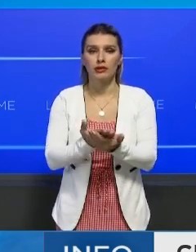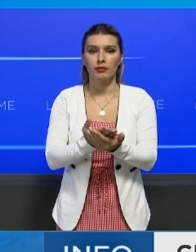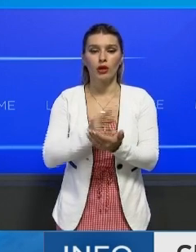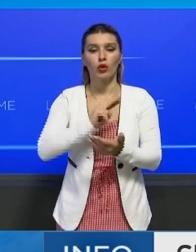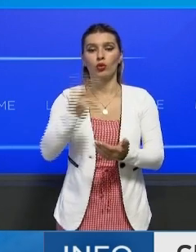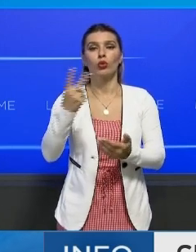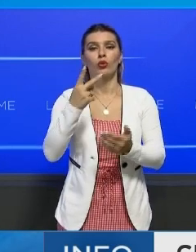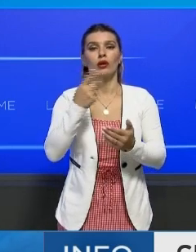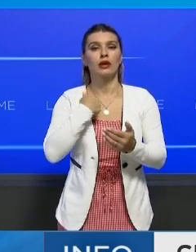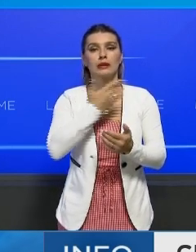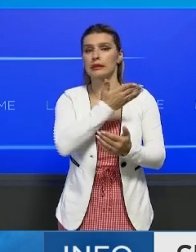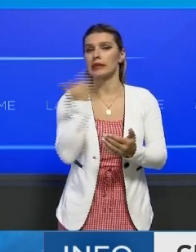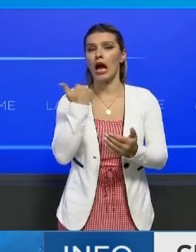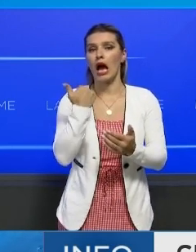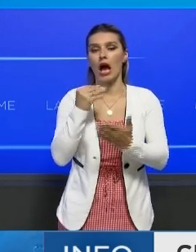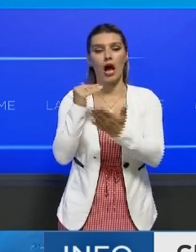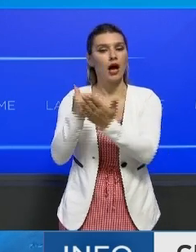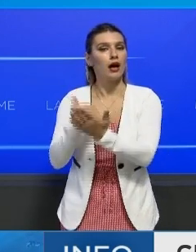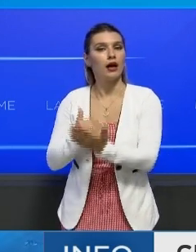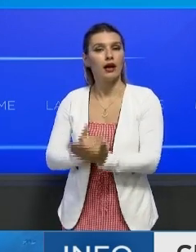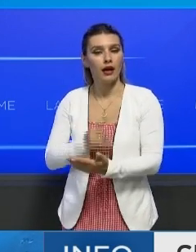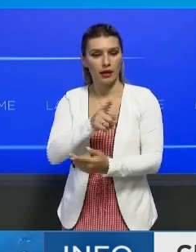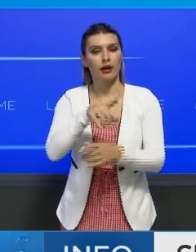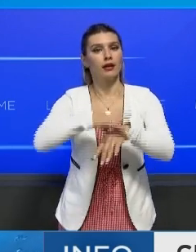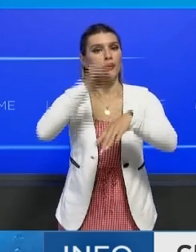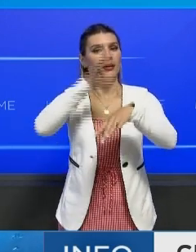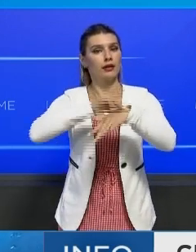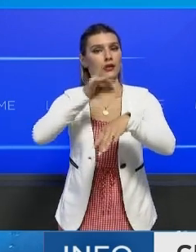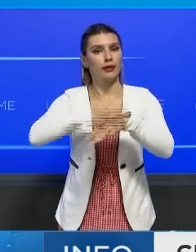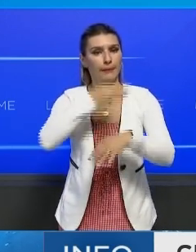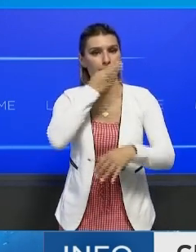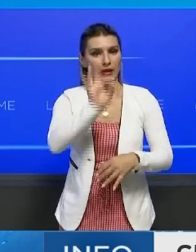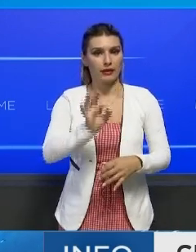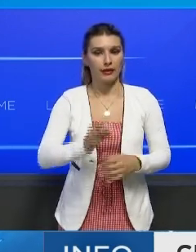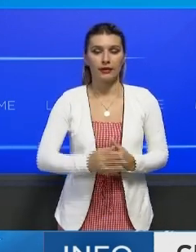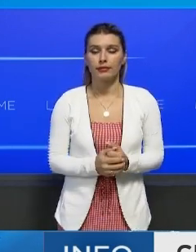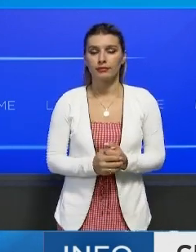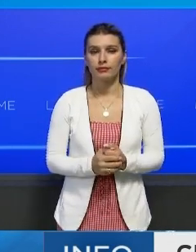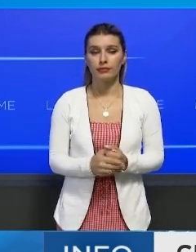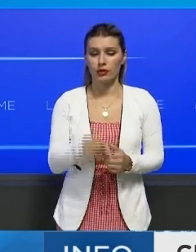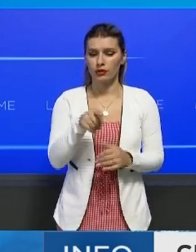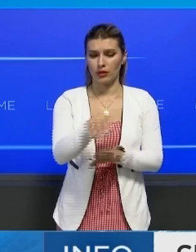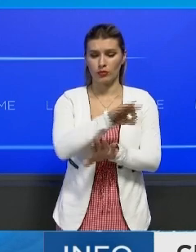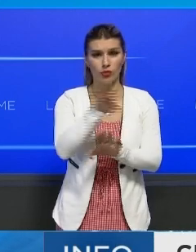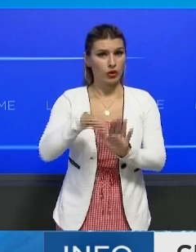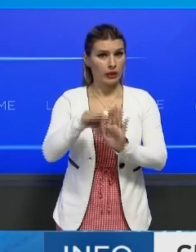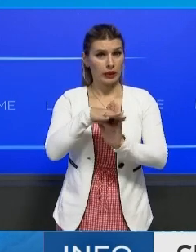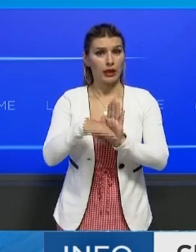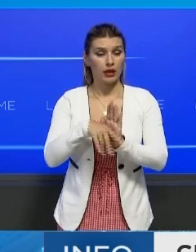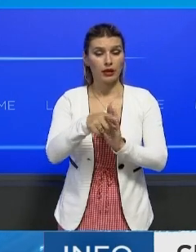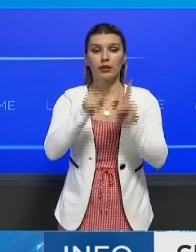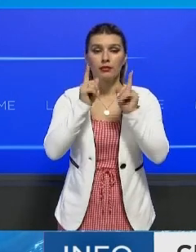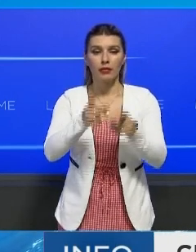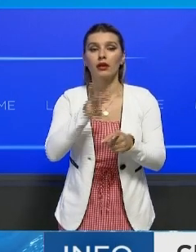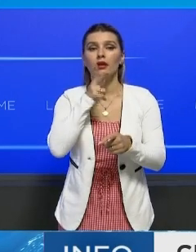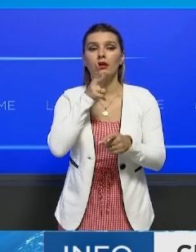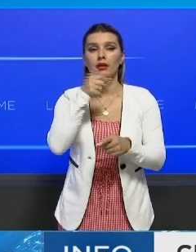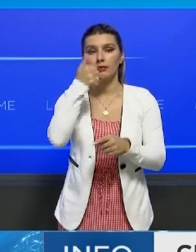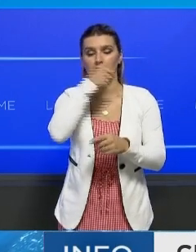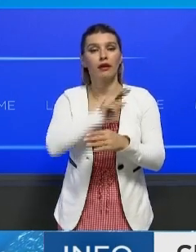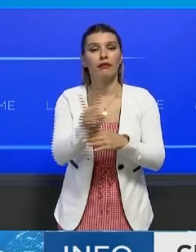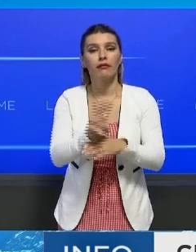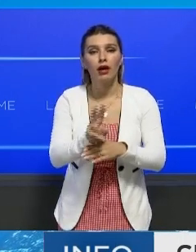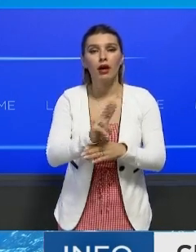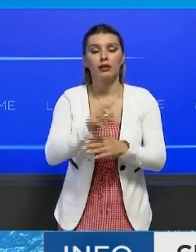agjendë. Dhe kështu bëheni edhe kreativ, edhe konstruktiv. Ky projekt ligj është për me ndalë abuzimet edhe